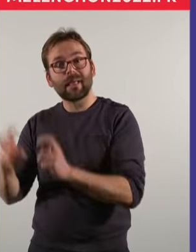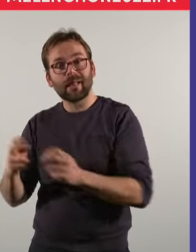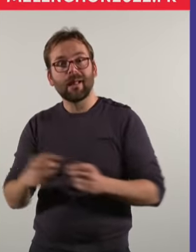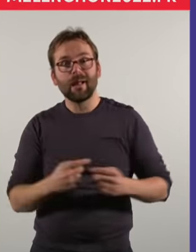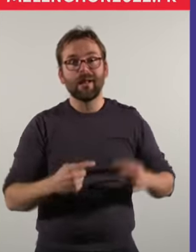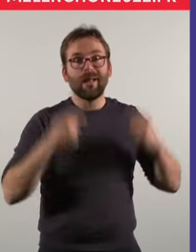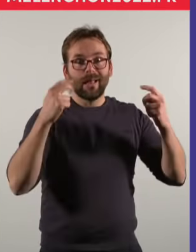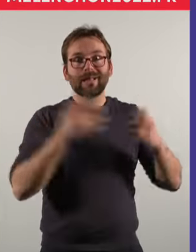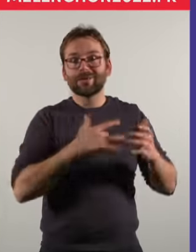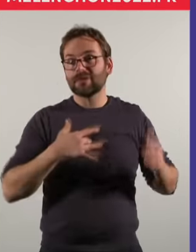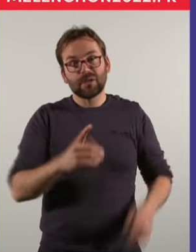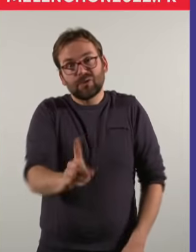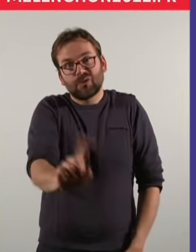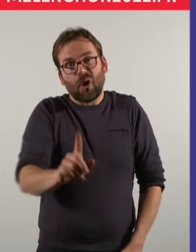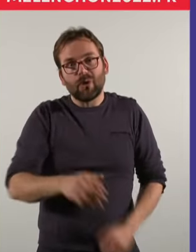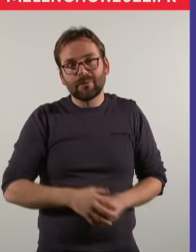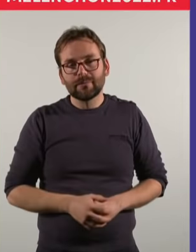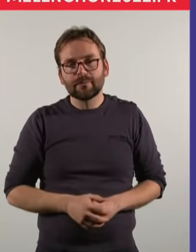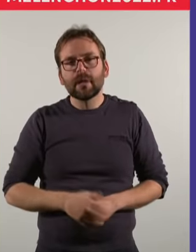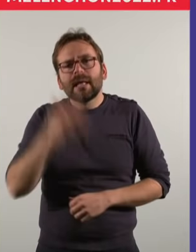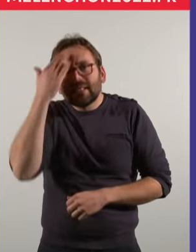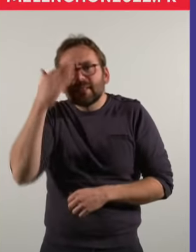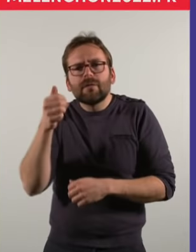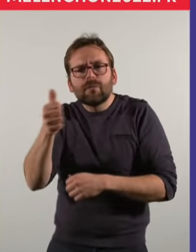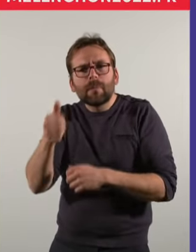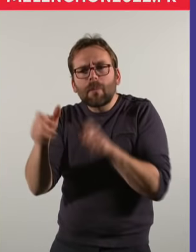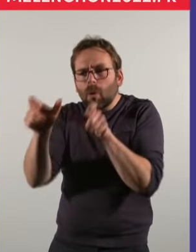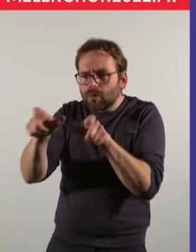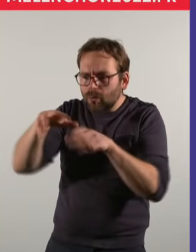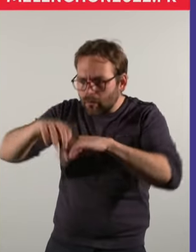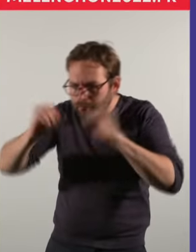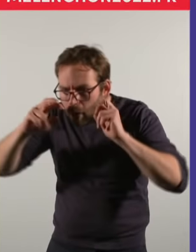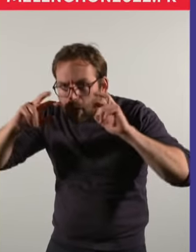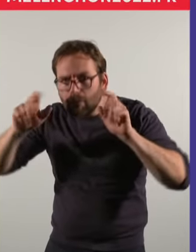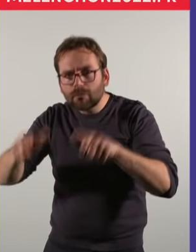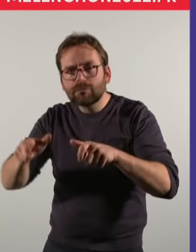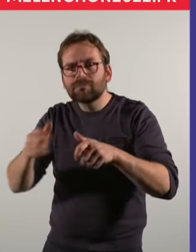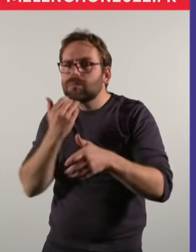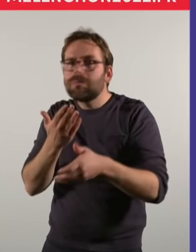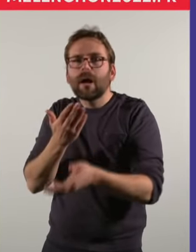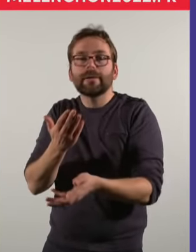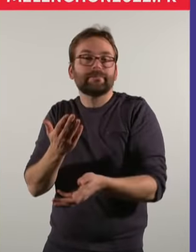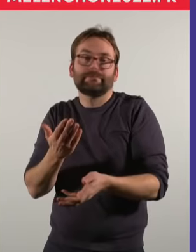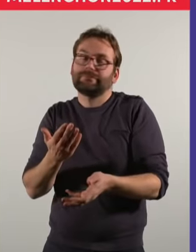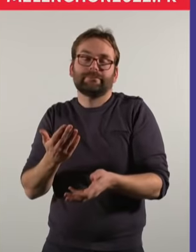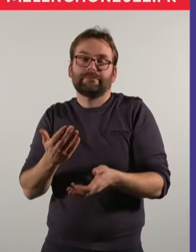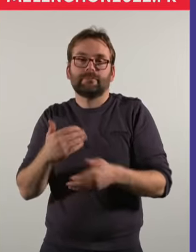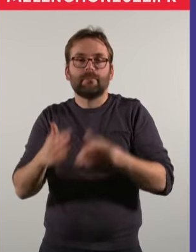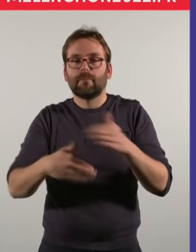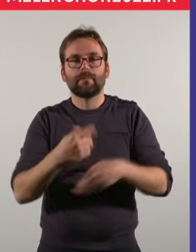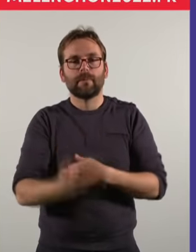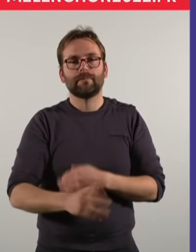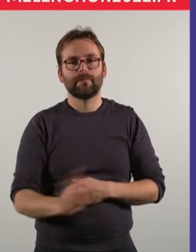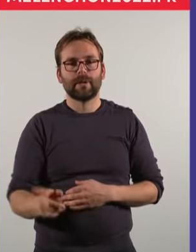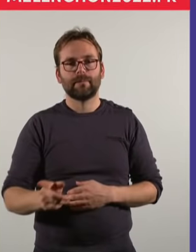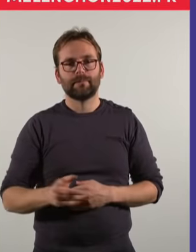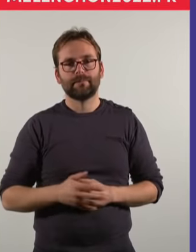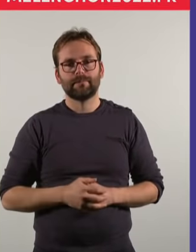aucune possibilité d'examiner ce qu'on est en train de vous faire et ce à quoi on veut vous contraindre. Alors,